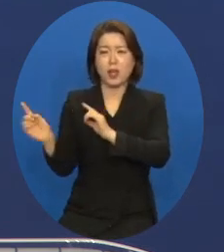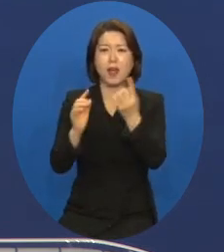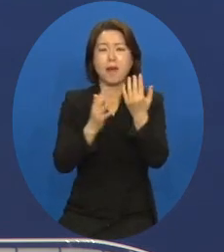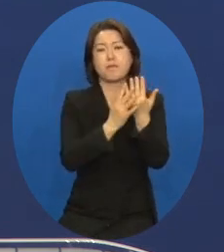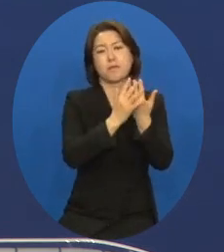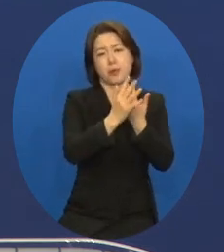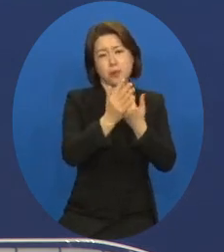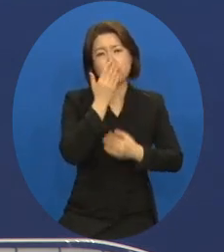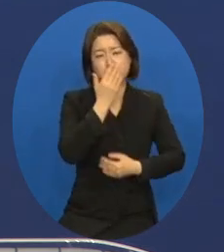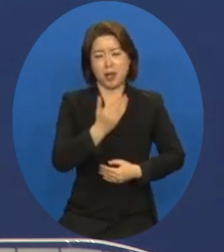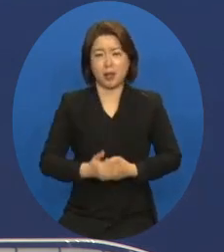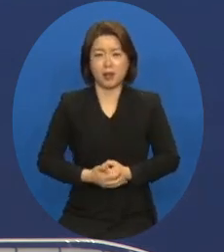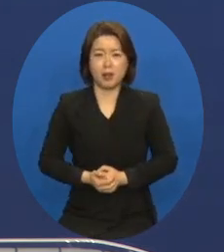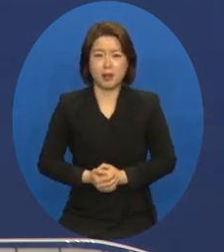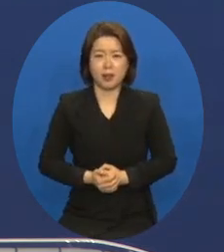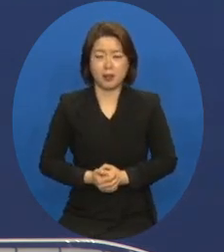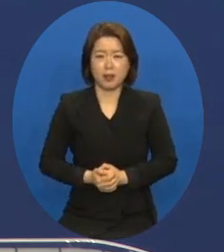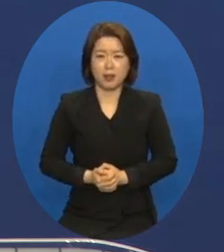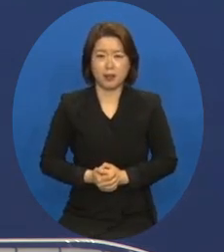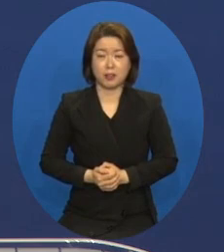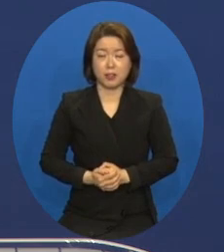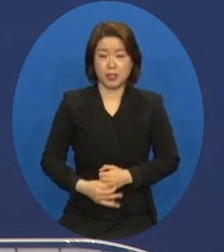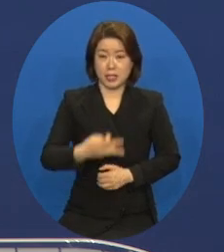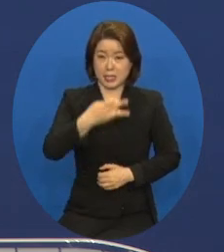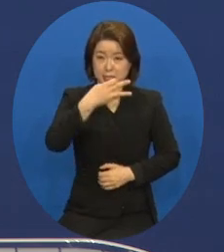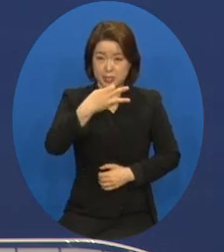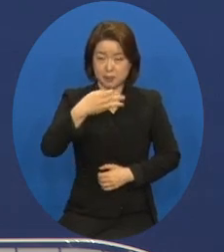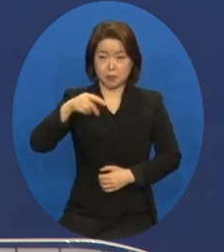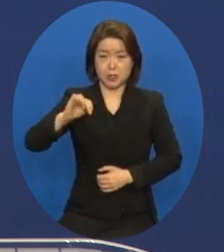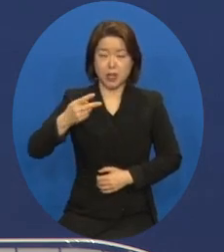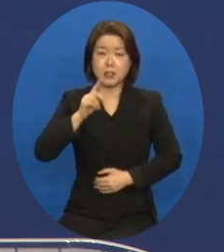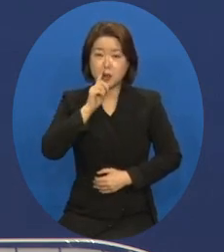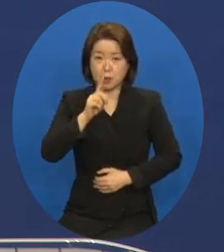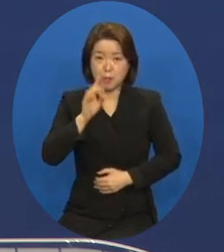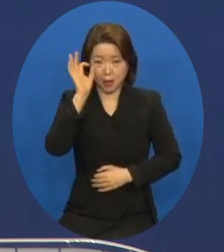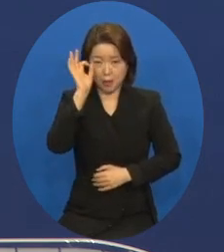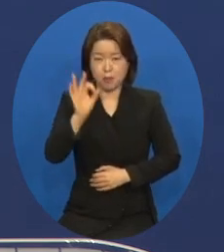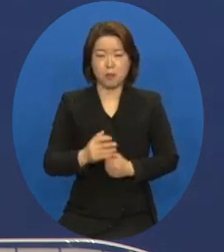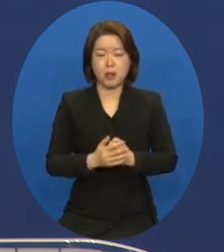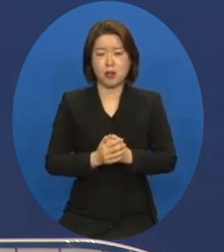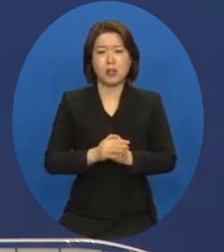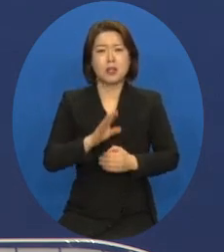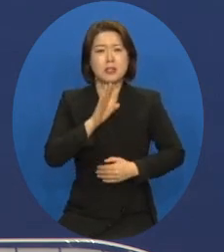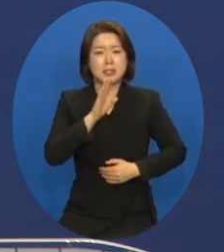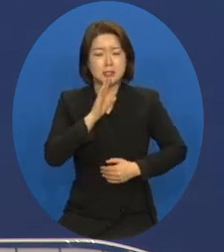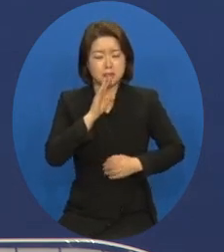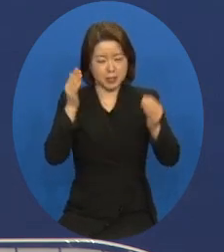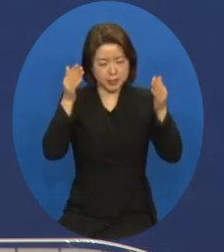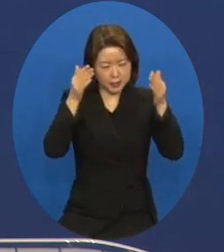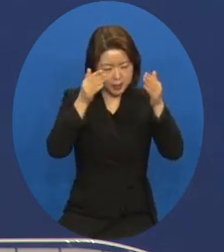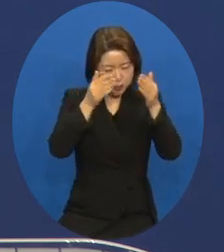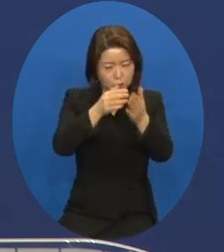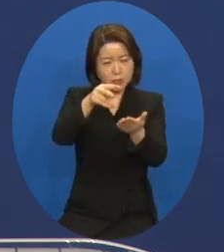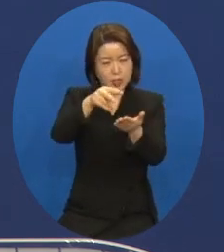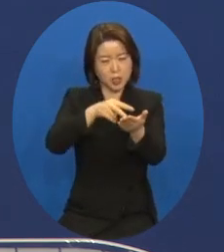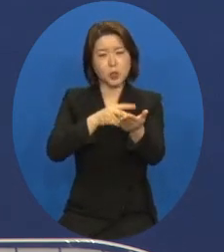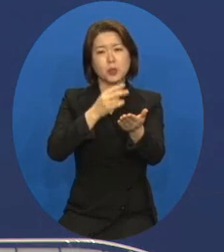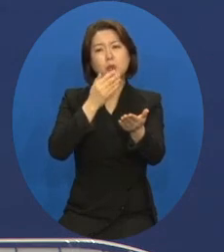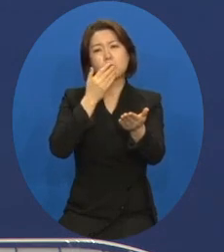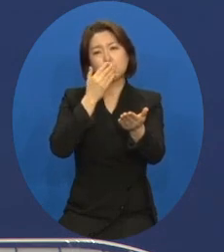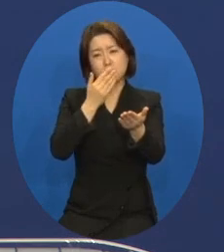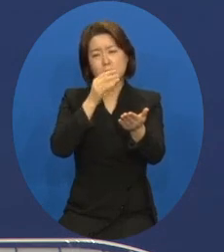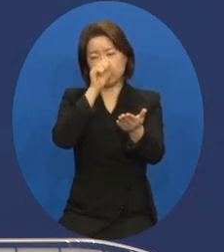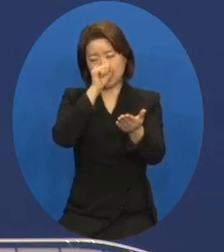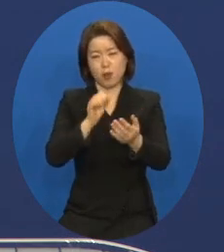겁니다 14절 말씀은 우리가 정말 유이 에서 한번 읽어볼 구절입니다